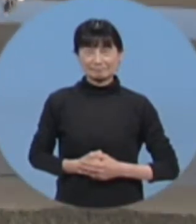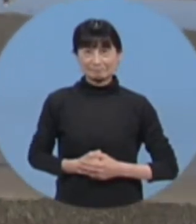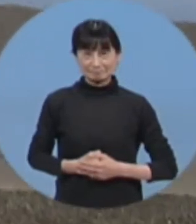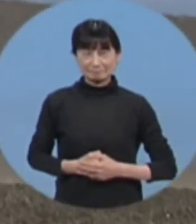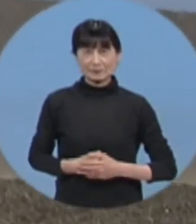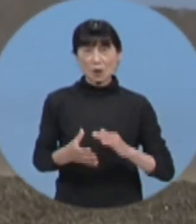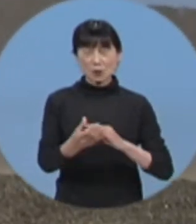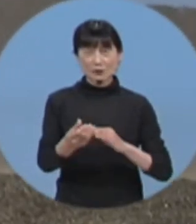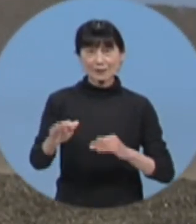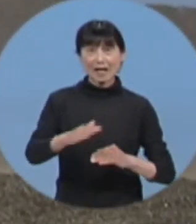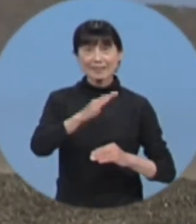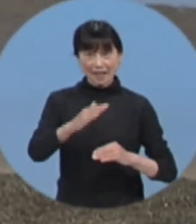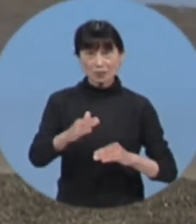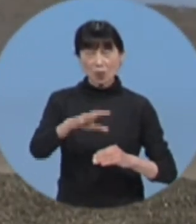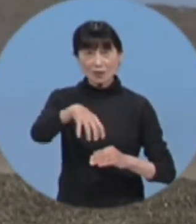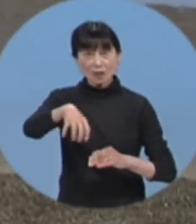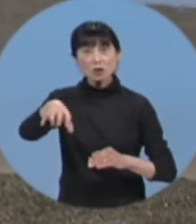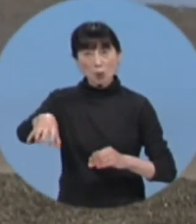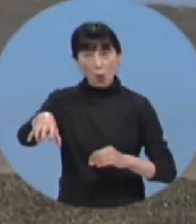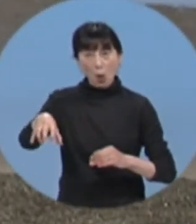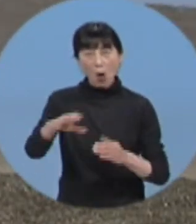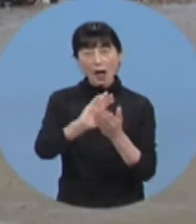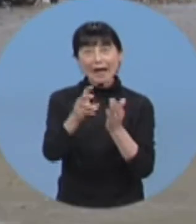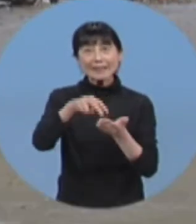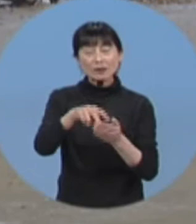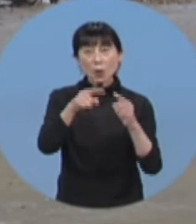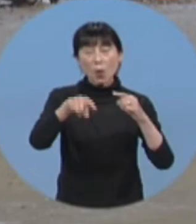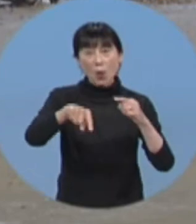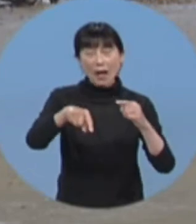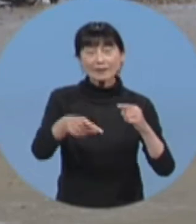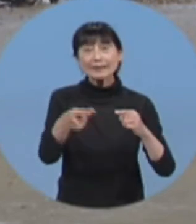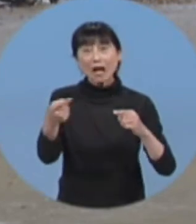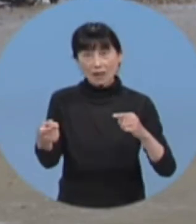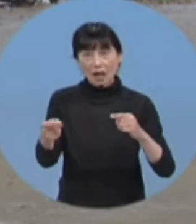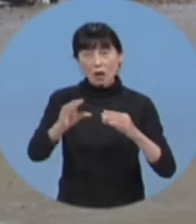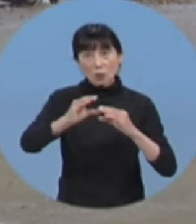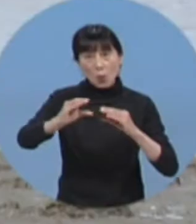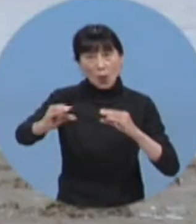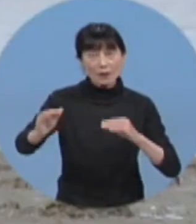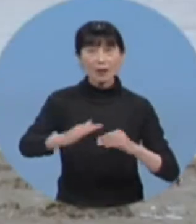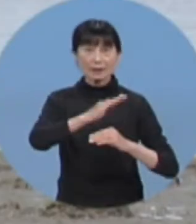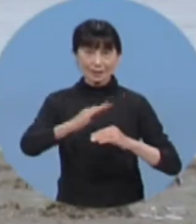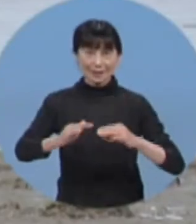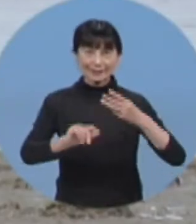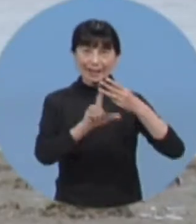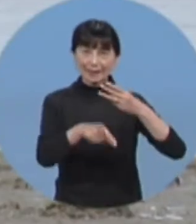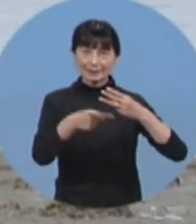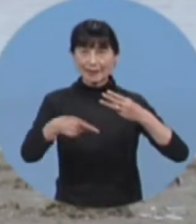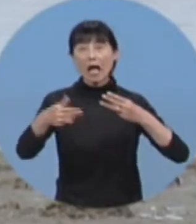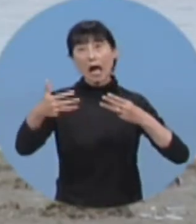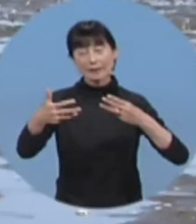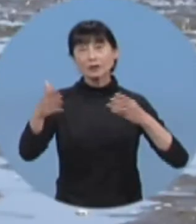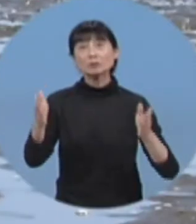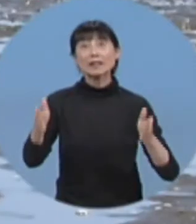富津海岸潮干狩り場、県立富津公園に隣接した遠浅の海岸で3月から8月